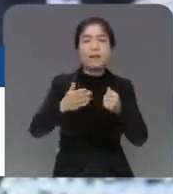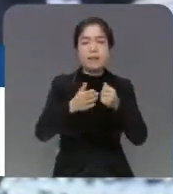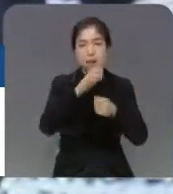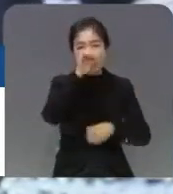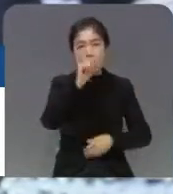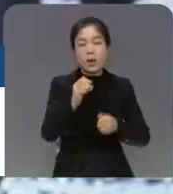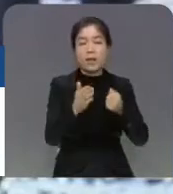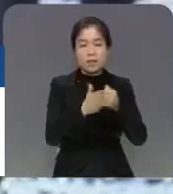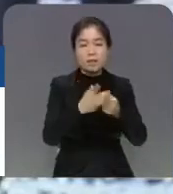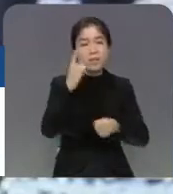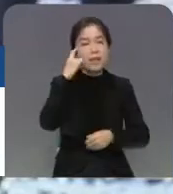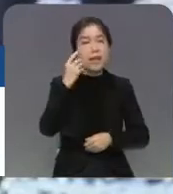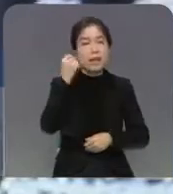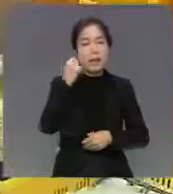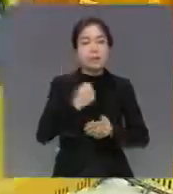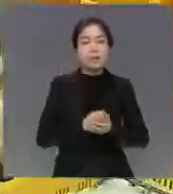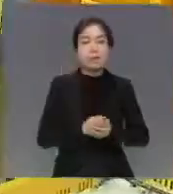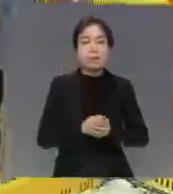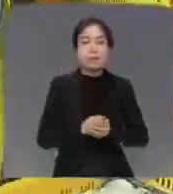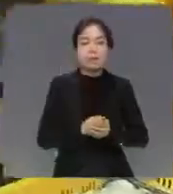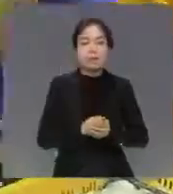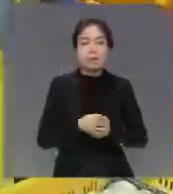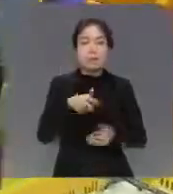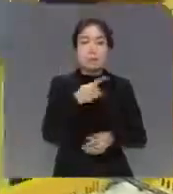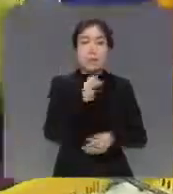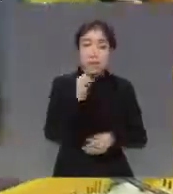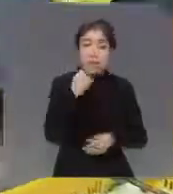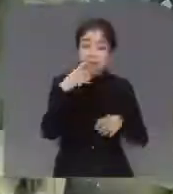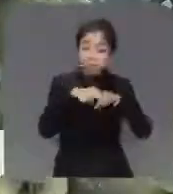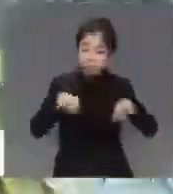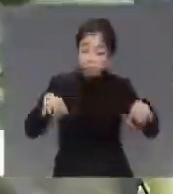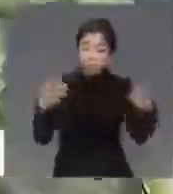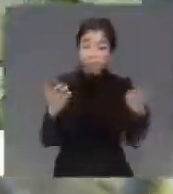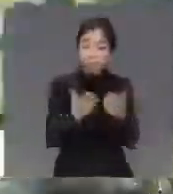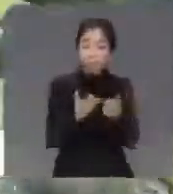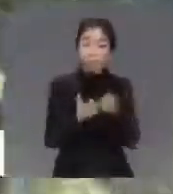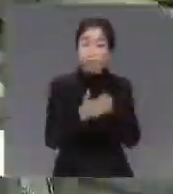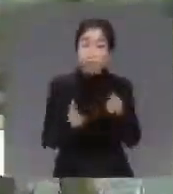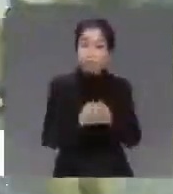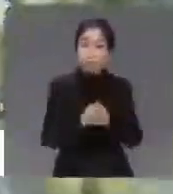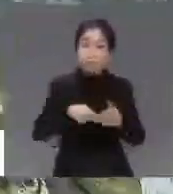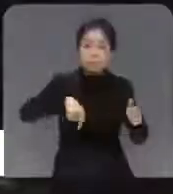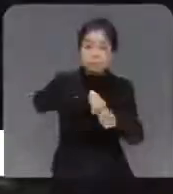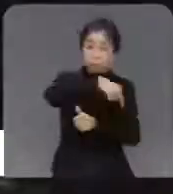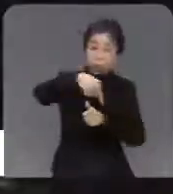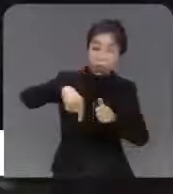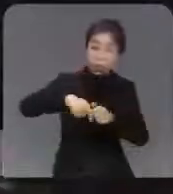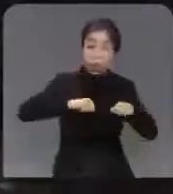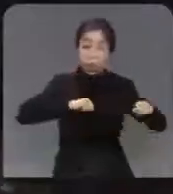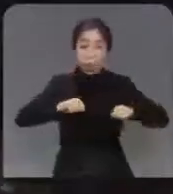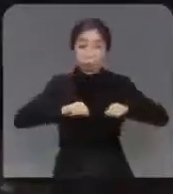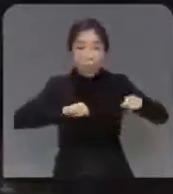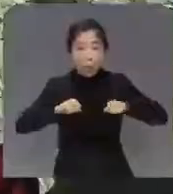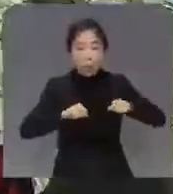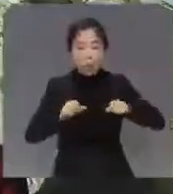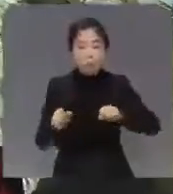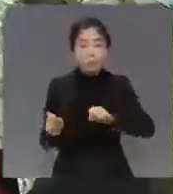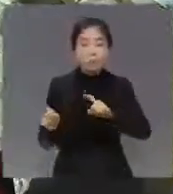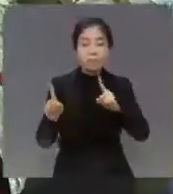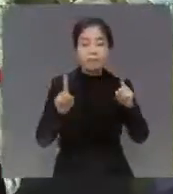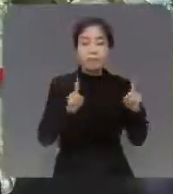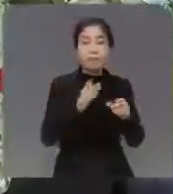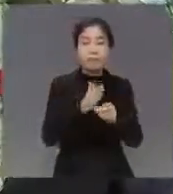그러지 않는가 이렇게 생각이 되고 있고요. 조기에 갈치 풍어까지 이어지면서 썰렁했던 부둣가가 활기를 되찾고